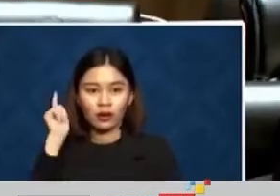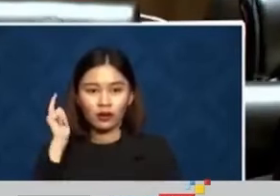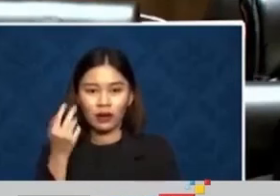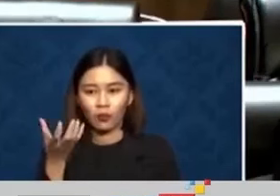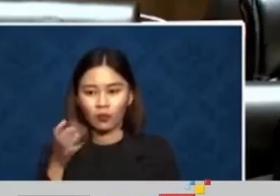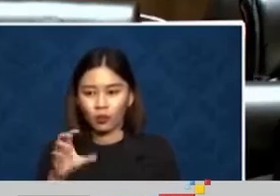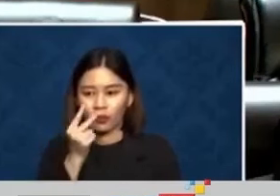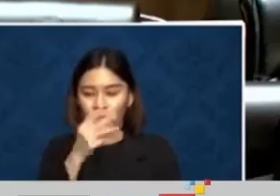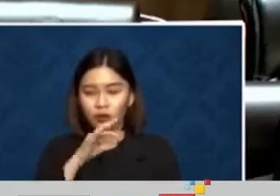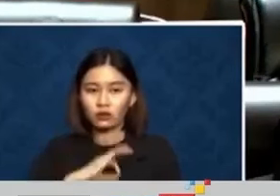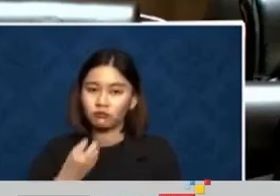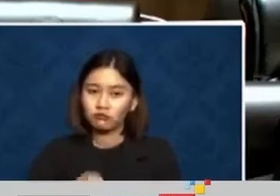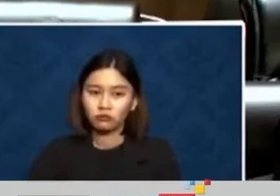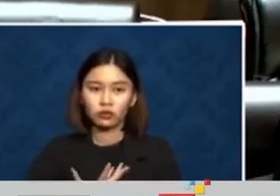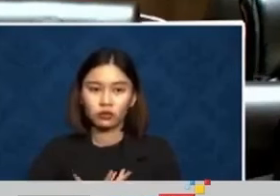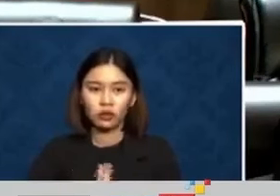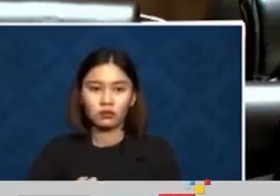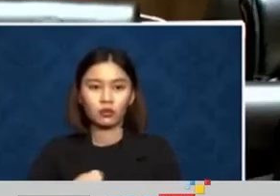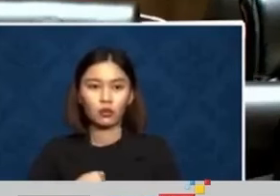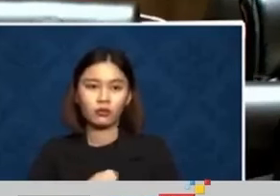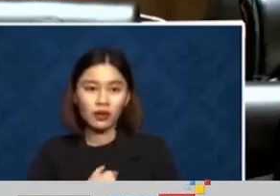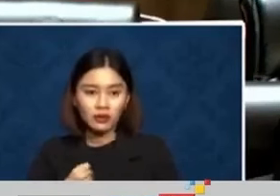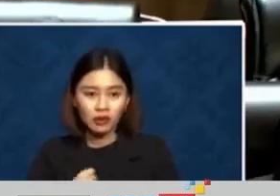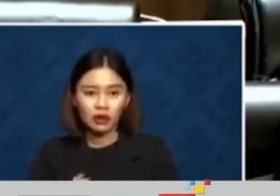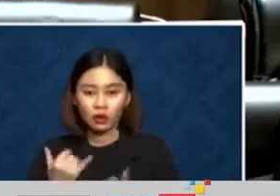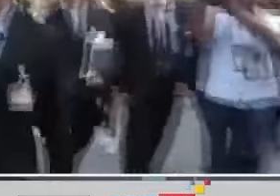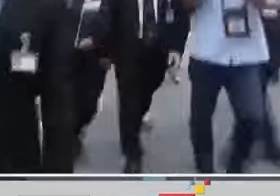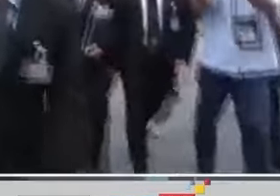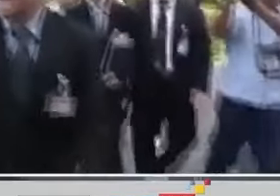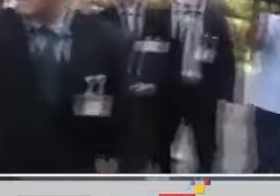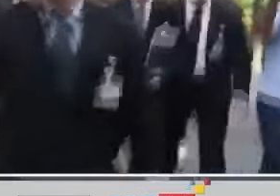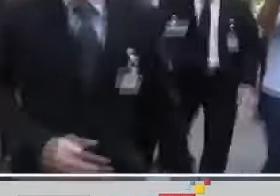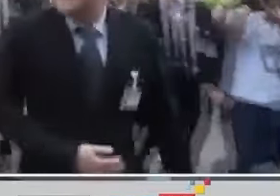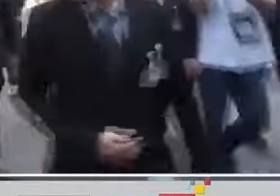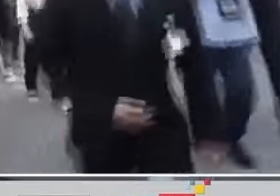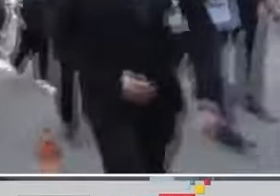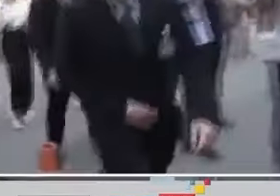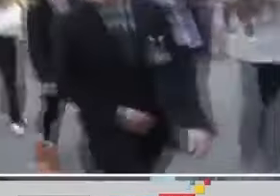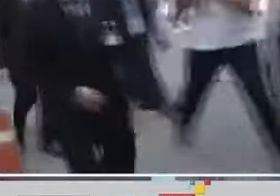ใจผมมั่นใจว่าคนที่อยู่ที่นี่นานเฝ้ามอง